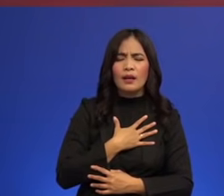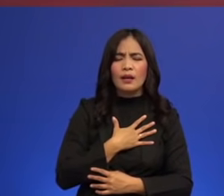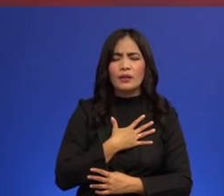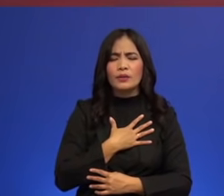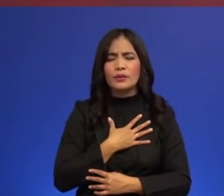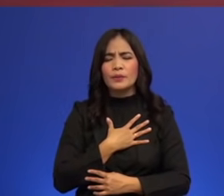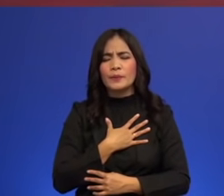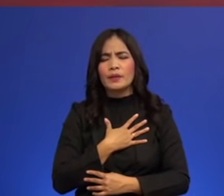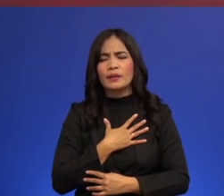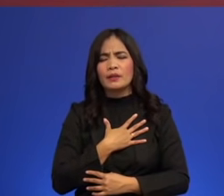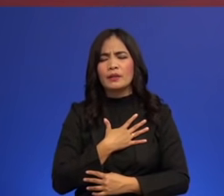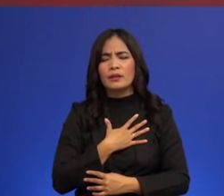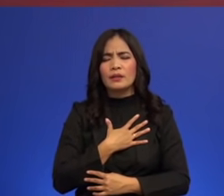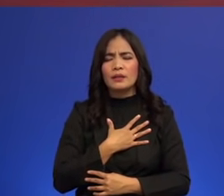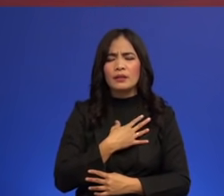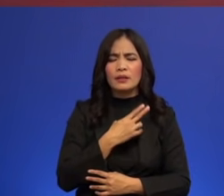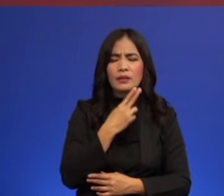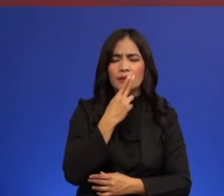Aku